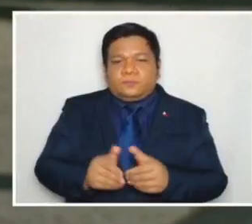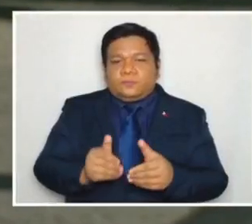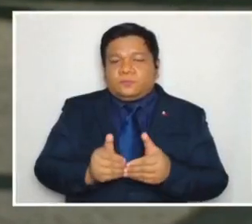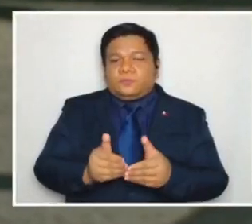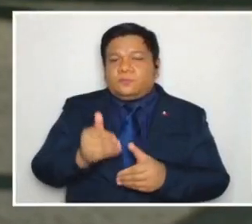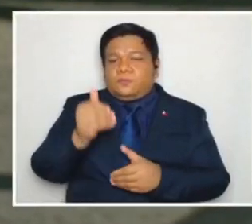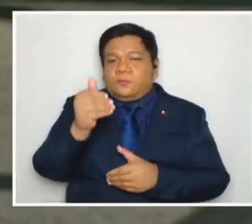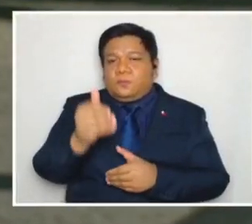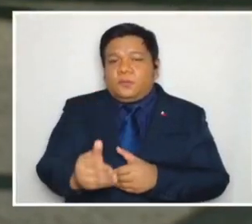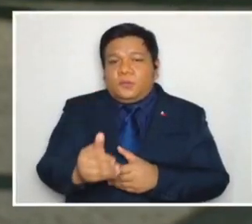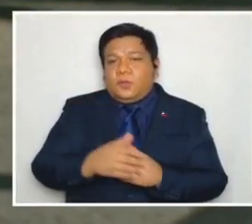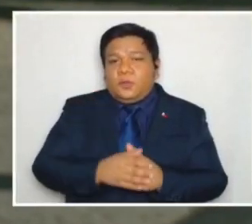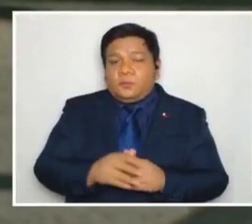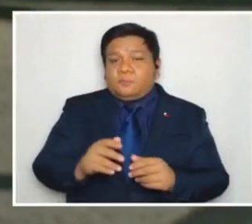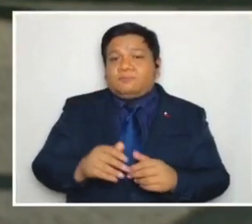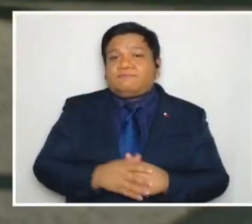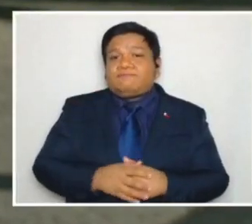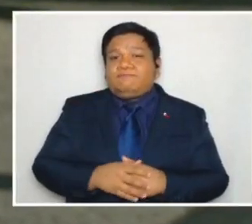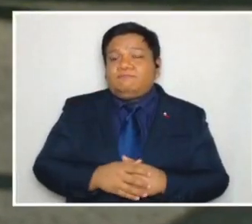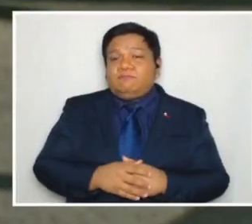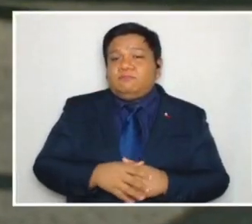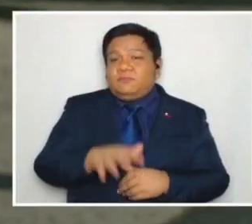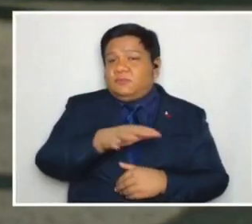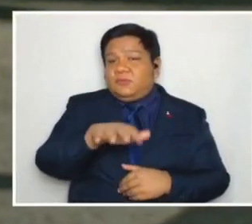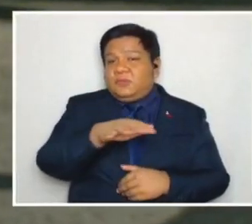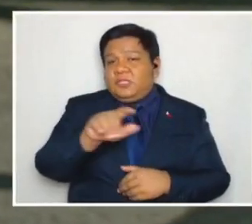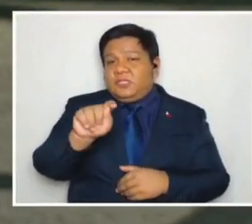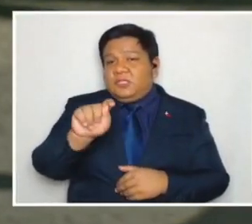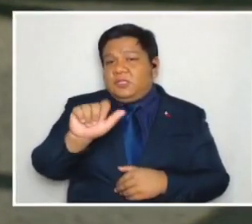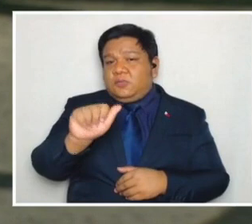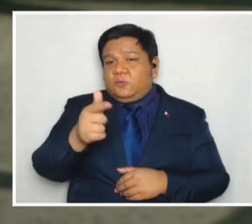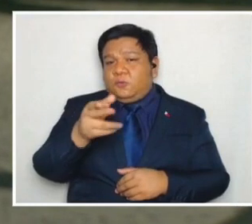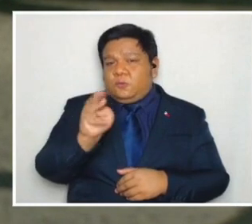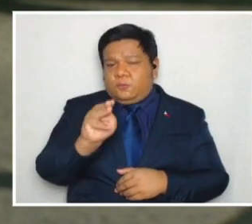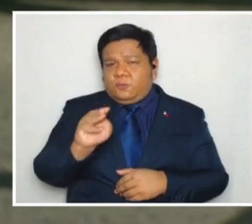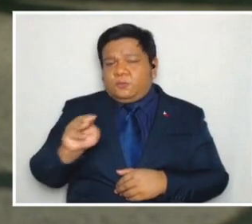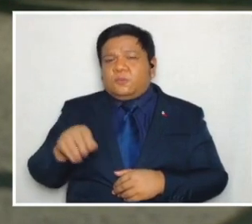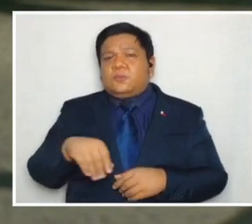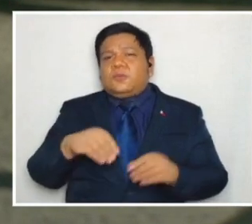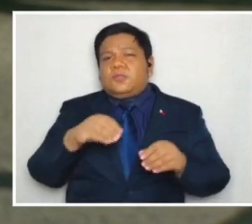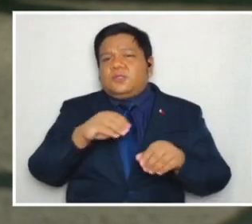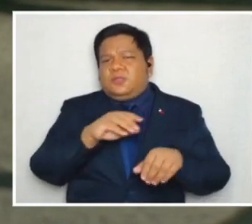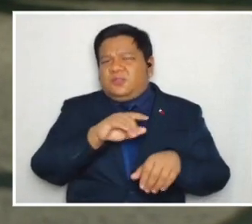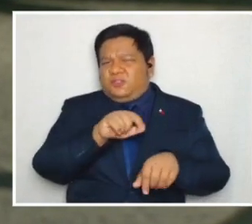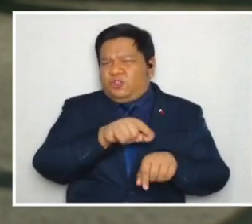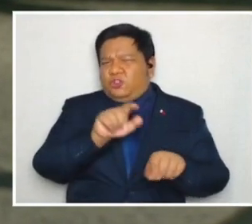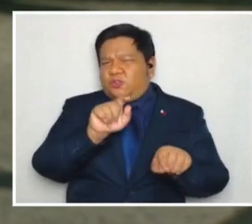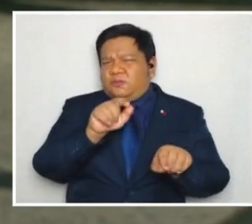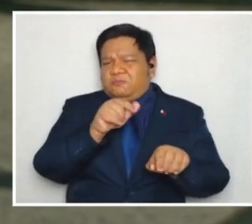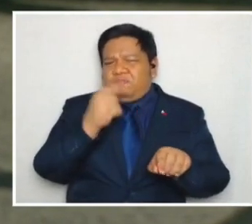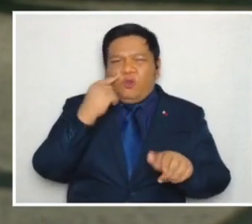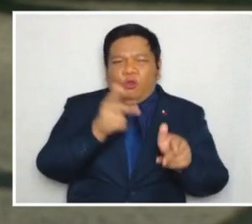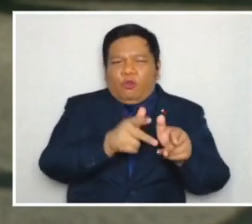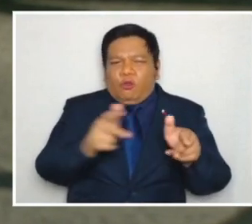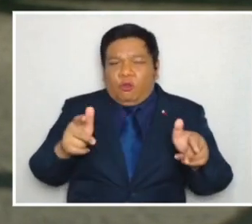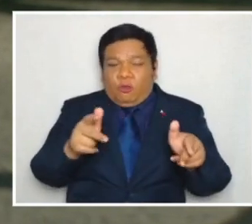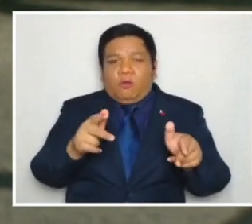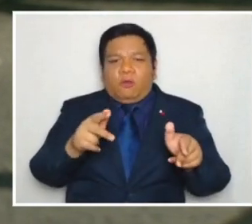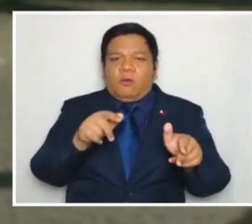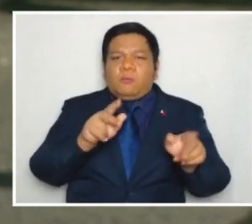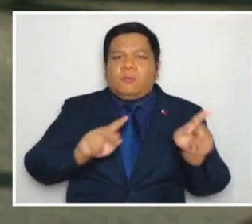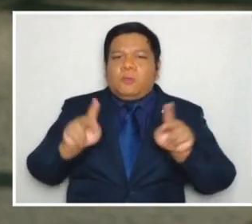Nagpulasa ng mga tao sa Tagum Overland Transport and Integrated Terminal sa Davao del Norte noong Linggo matapos silang